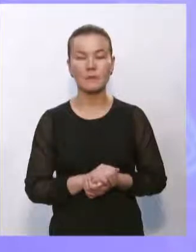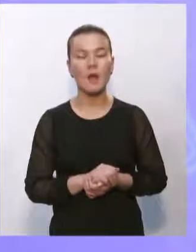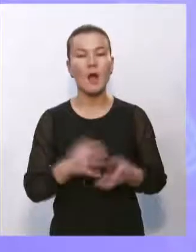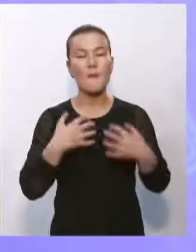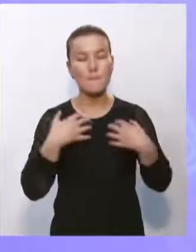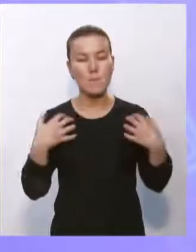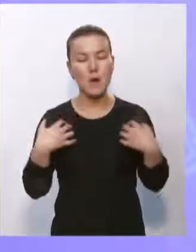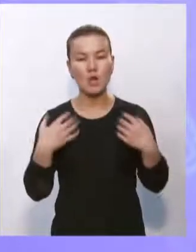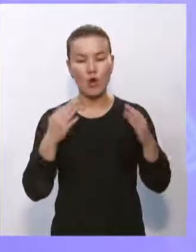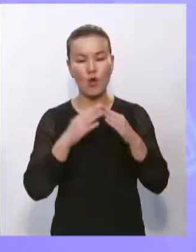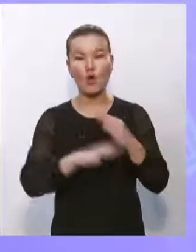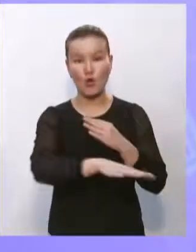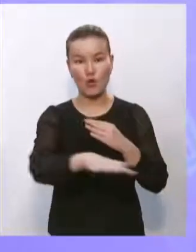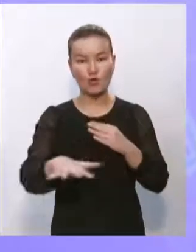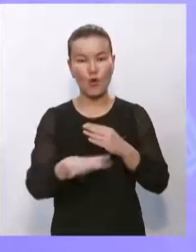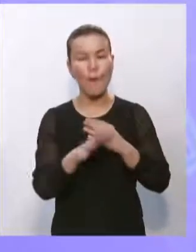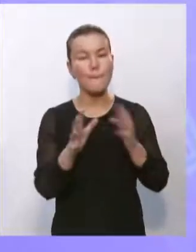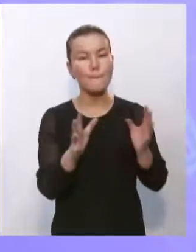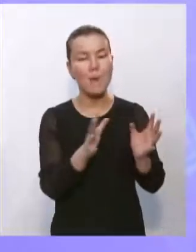Мал короодо багылат.